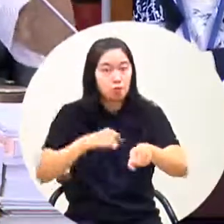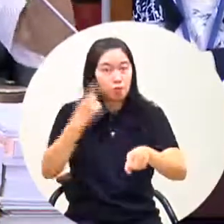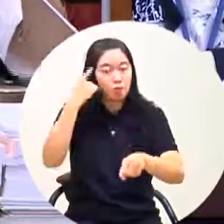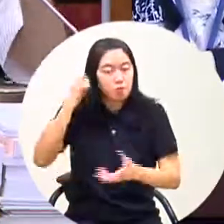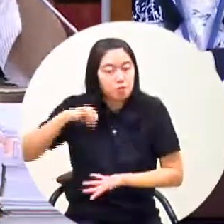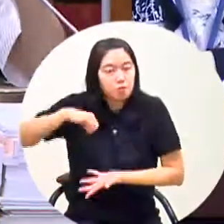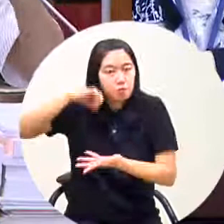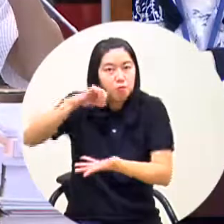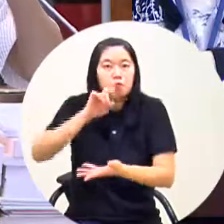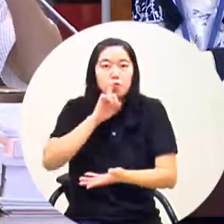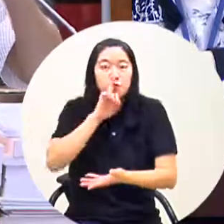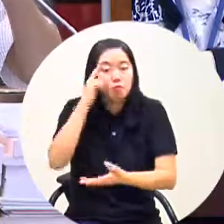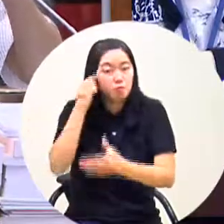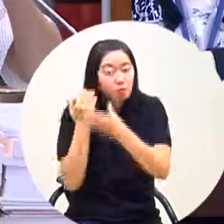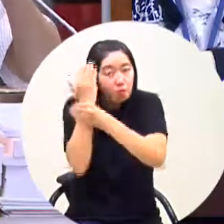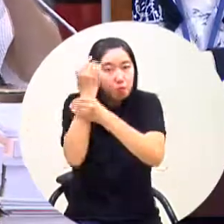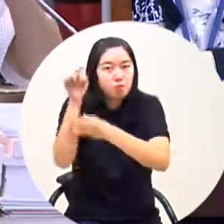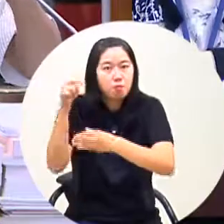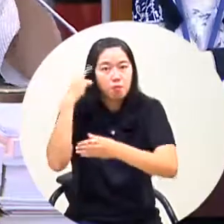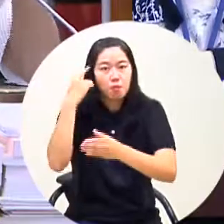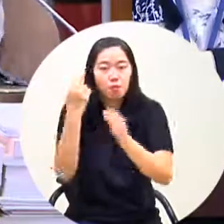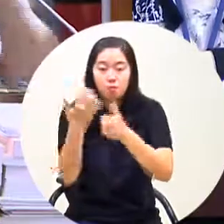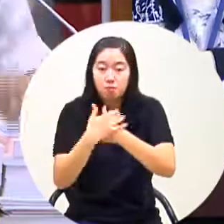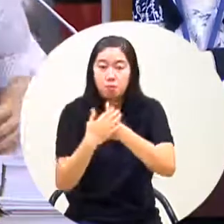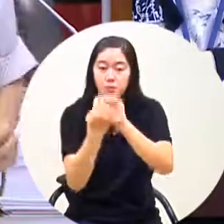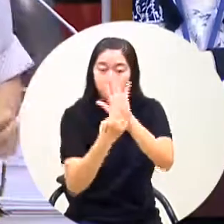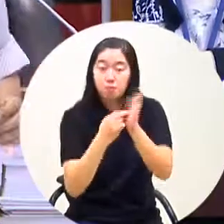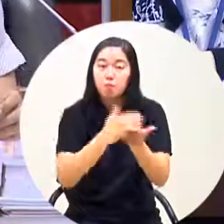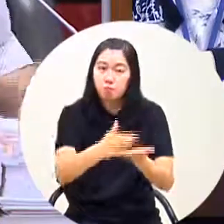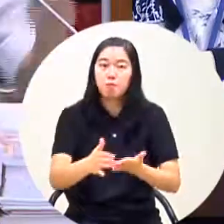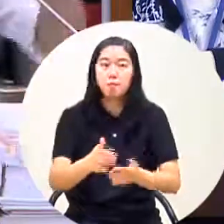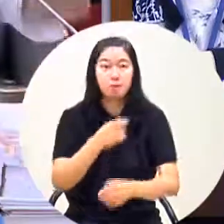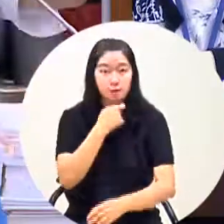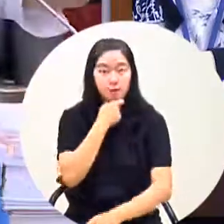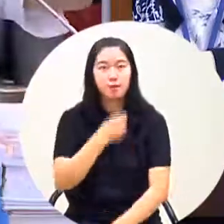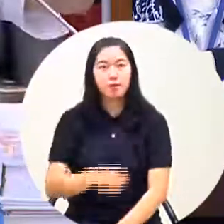更好的一个解决一个方式给